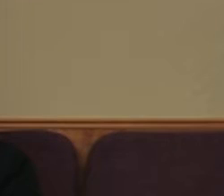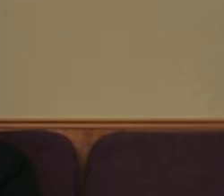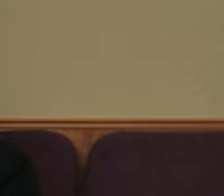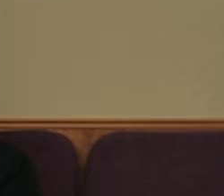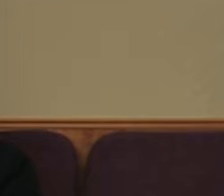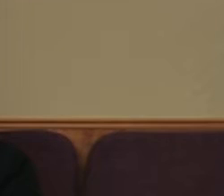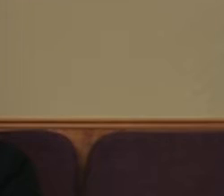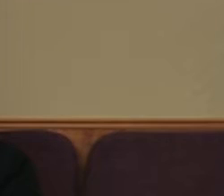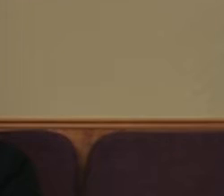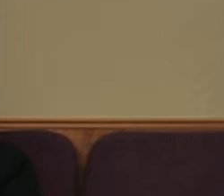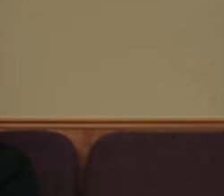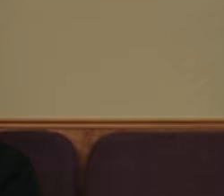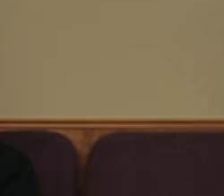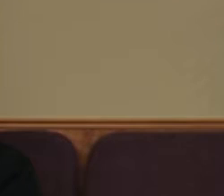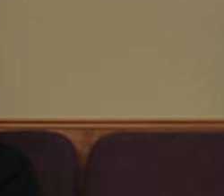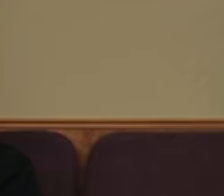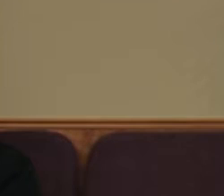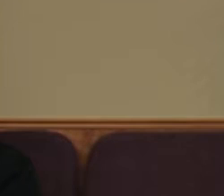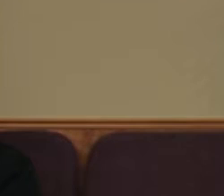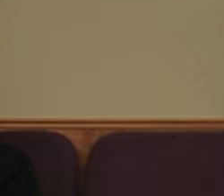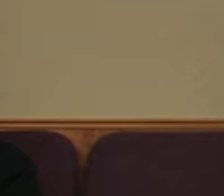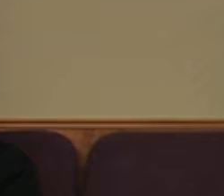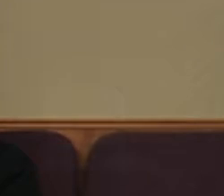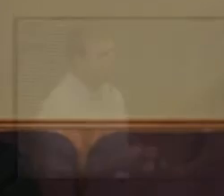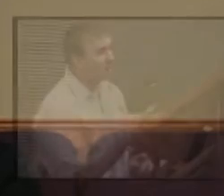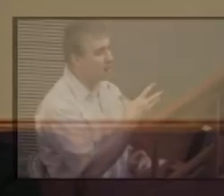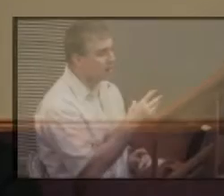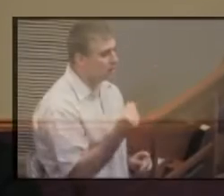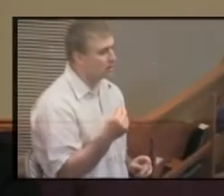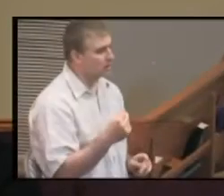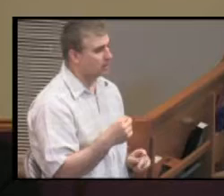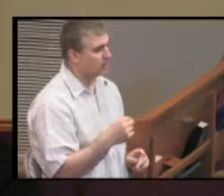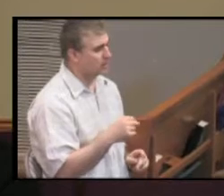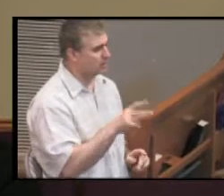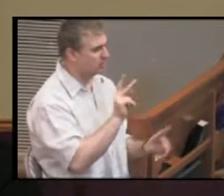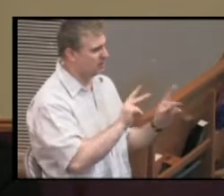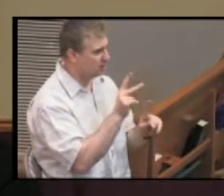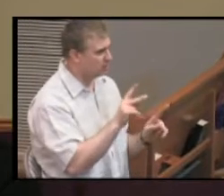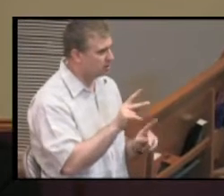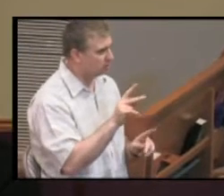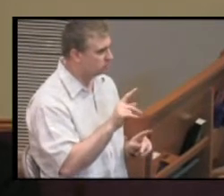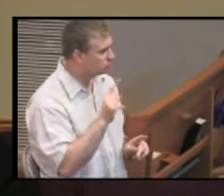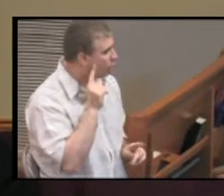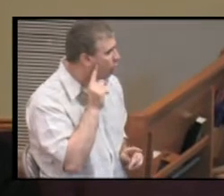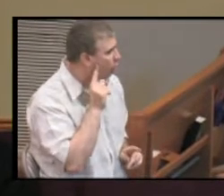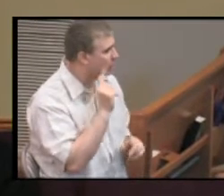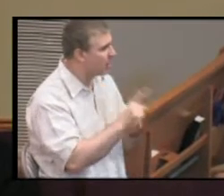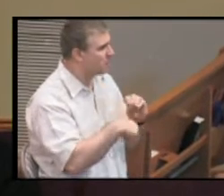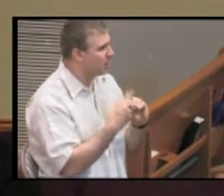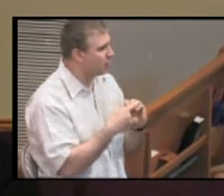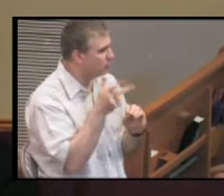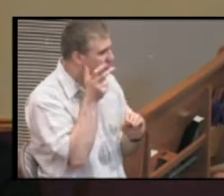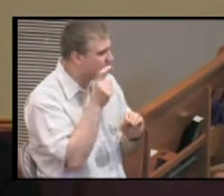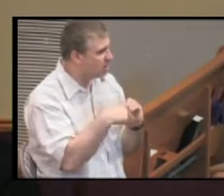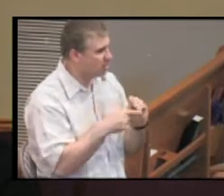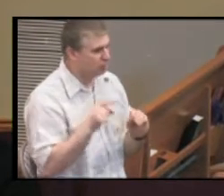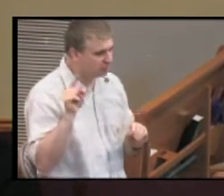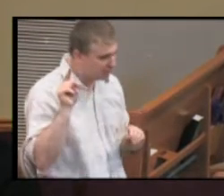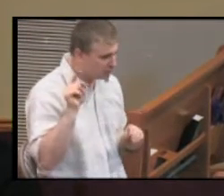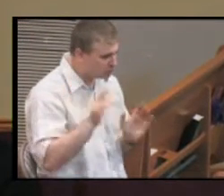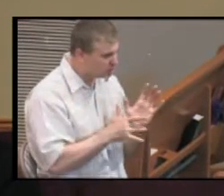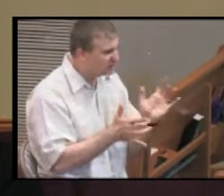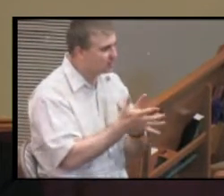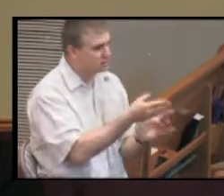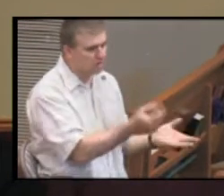исцеляя всякую болезнь и всякую немощь в людях, и прошел о нем слух по всей Сирии, и приводили к нему всех немощных,